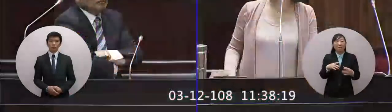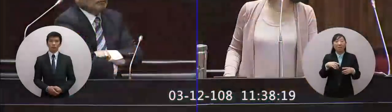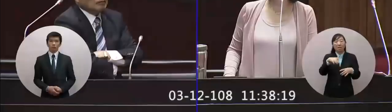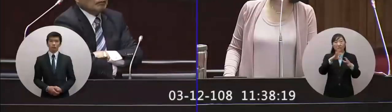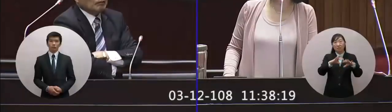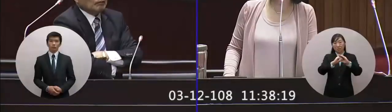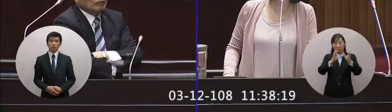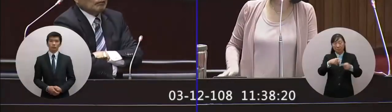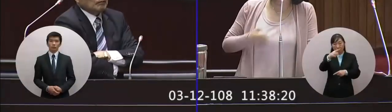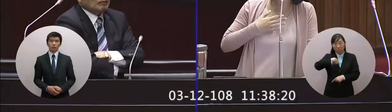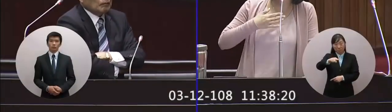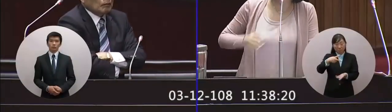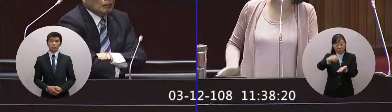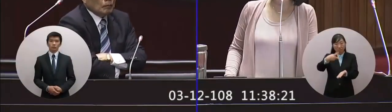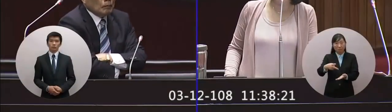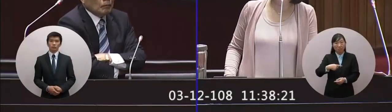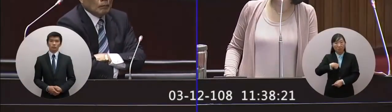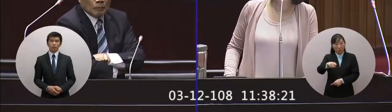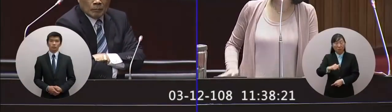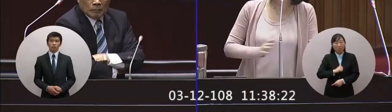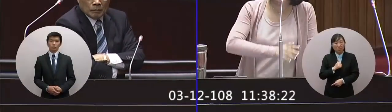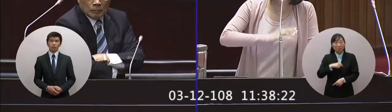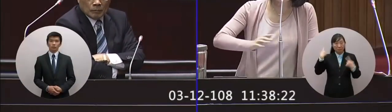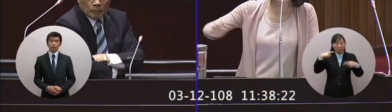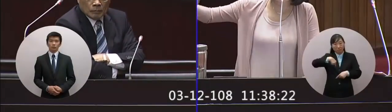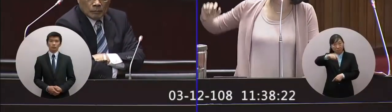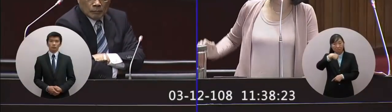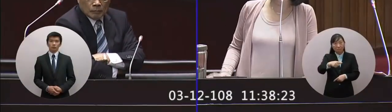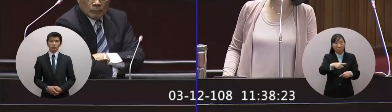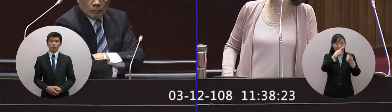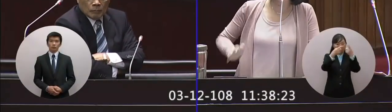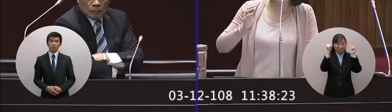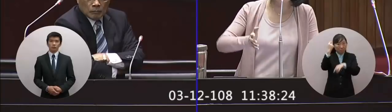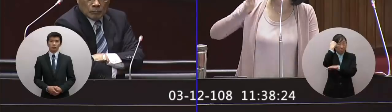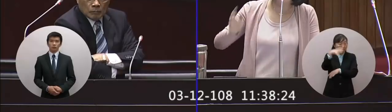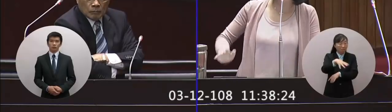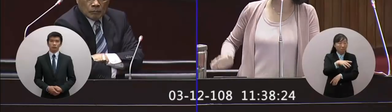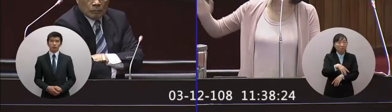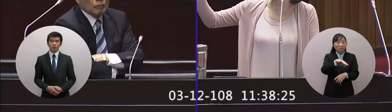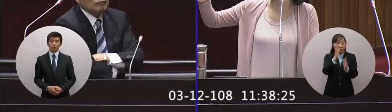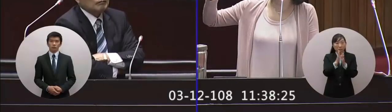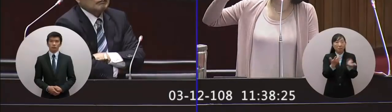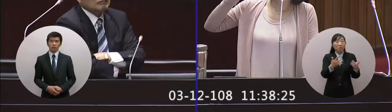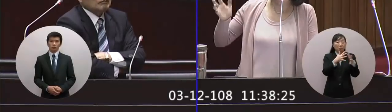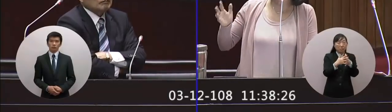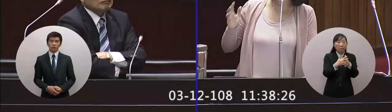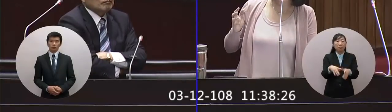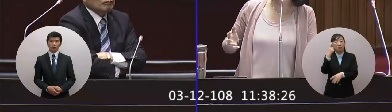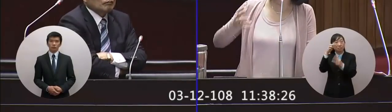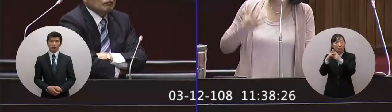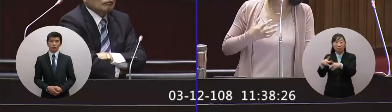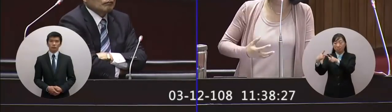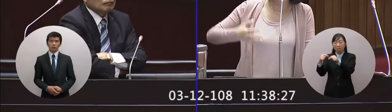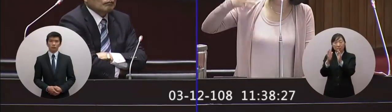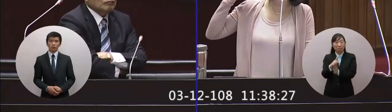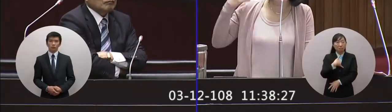2次。我跟院长报告，我是宿舍迷啊，我去看各个大学的宿舍，不管美洲、欧洲、日本，都可以